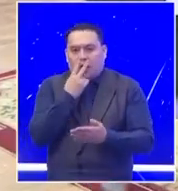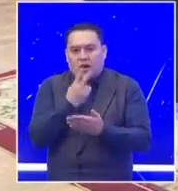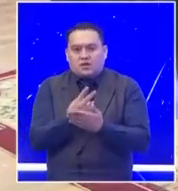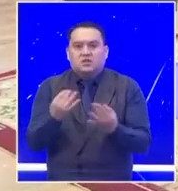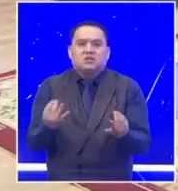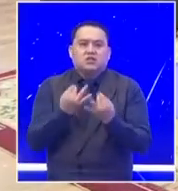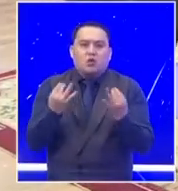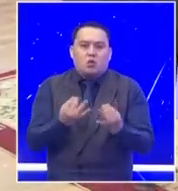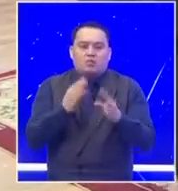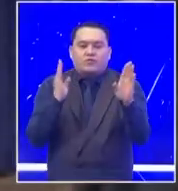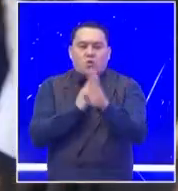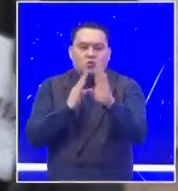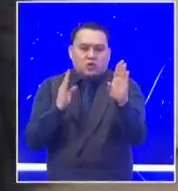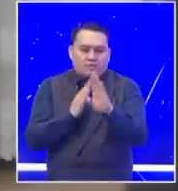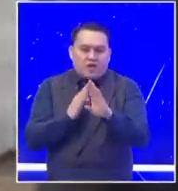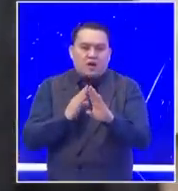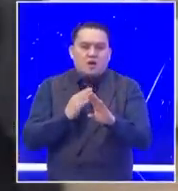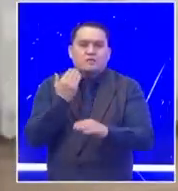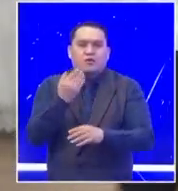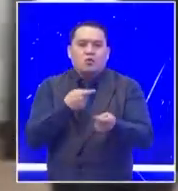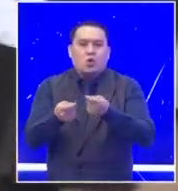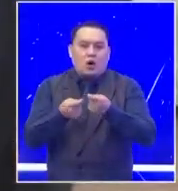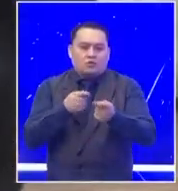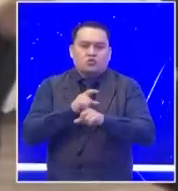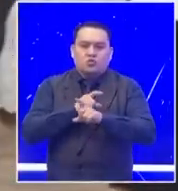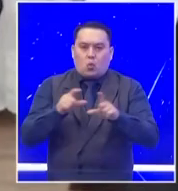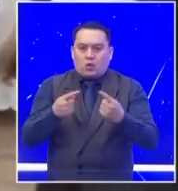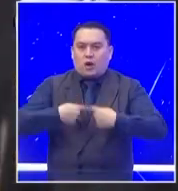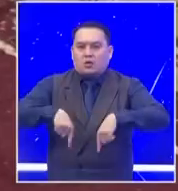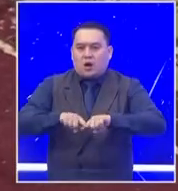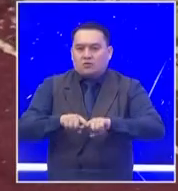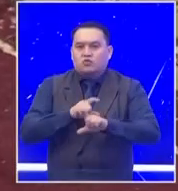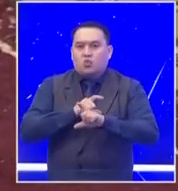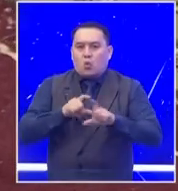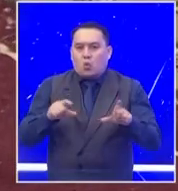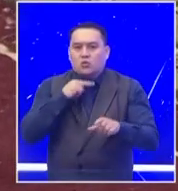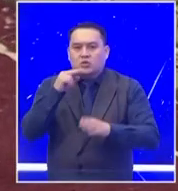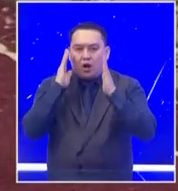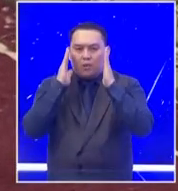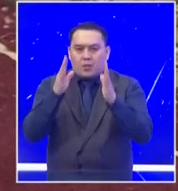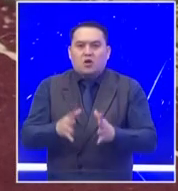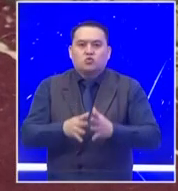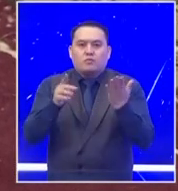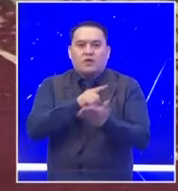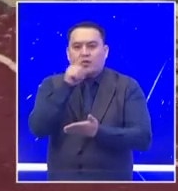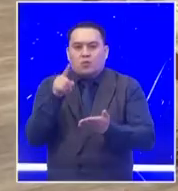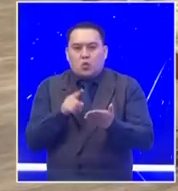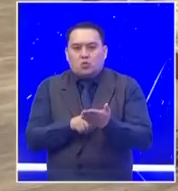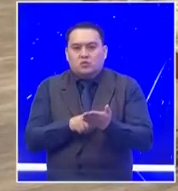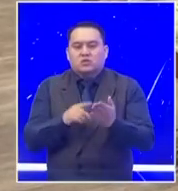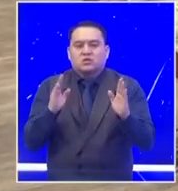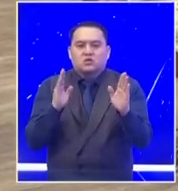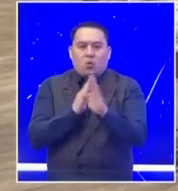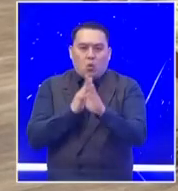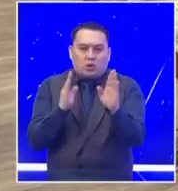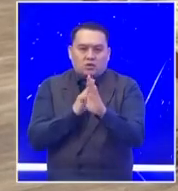проявлять интерес к флоре и фауне. По словам руководства школы и организатора, учебному заведению уделяется большое внимание вопросу окружающей